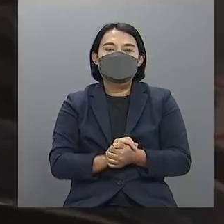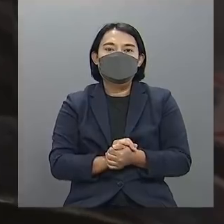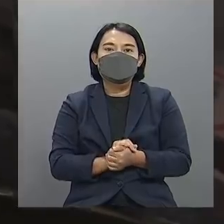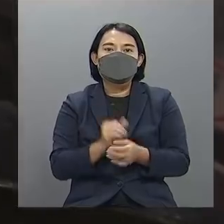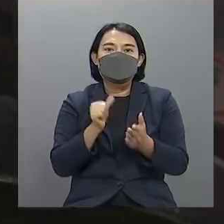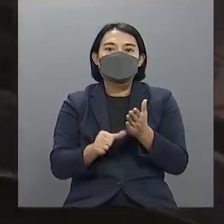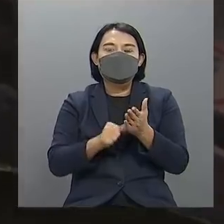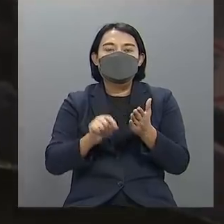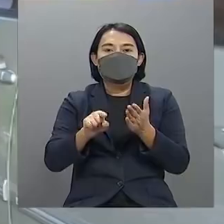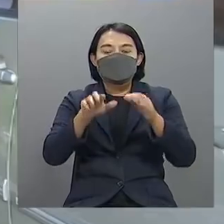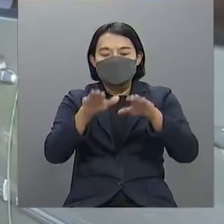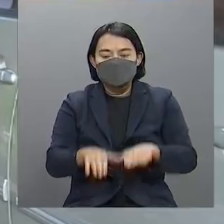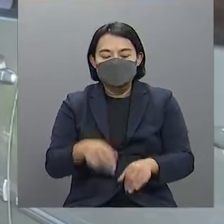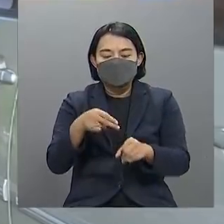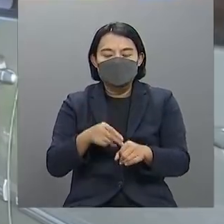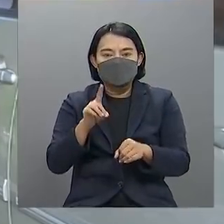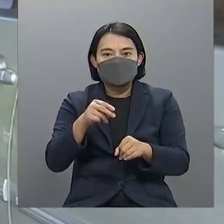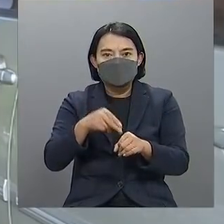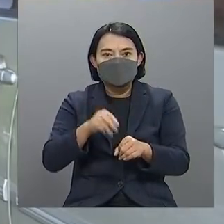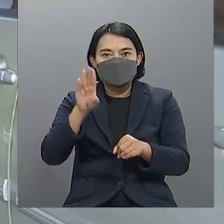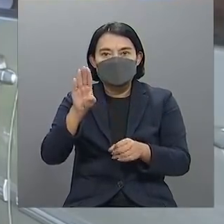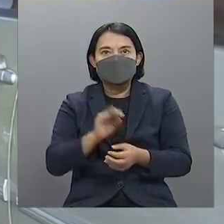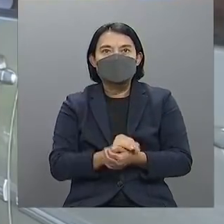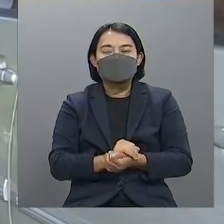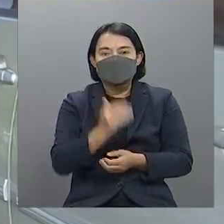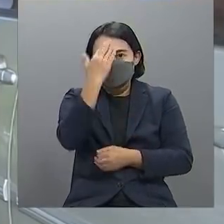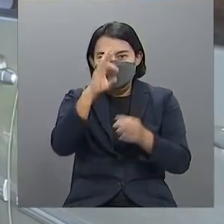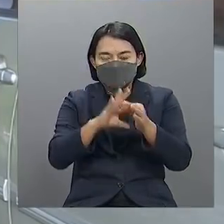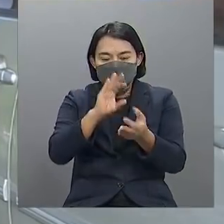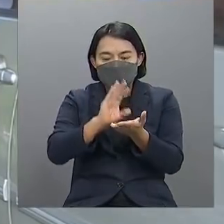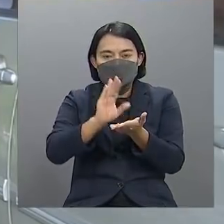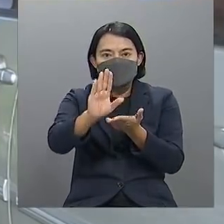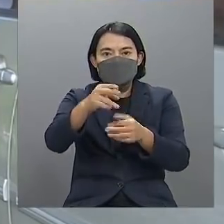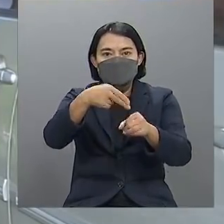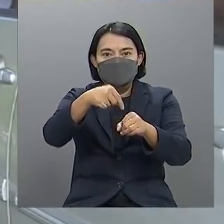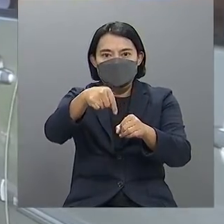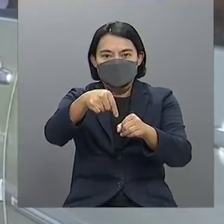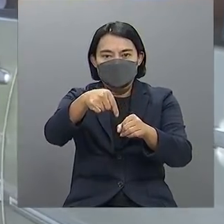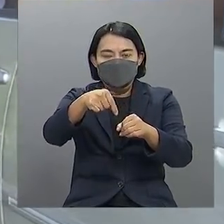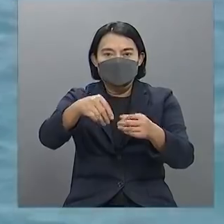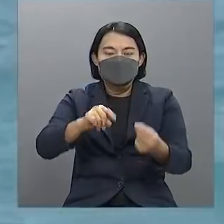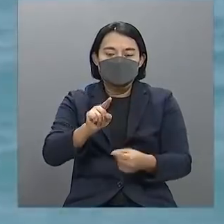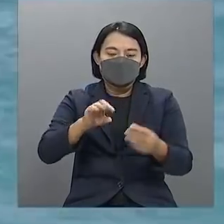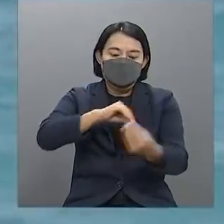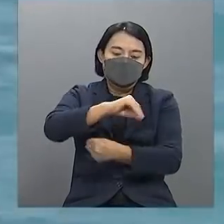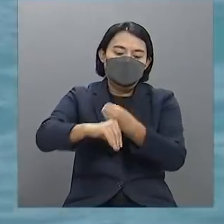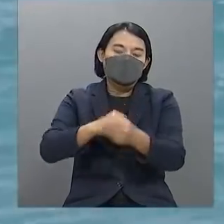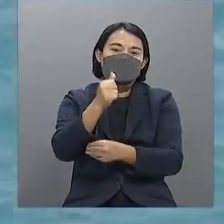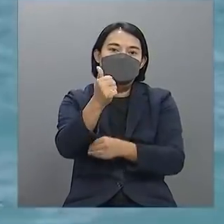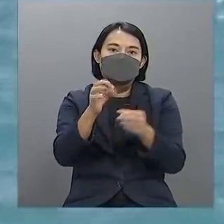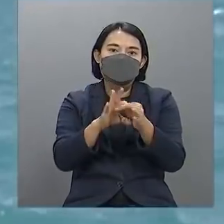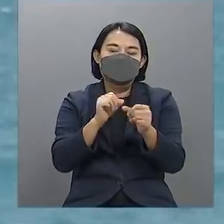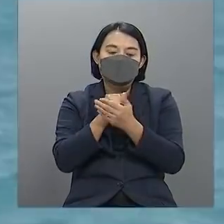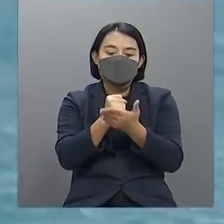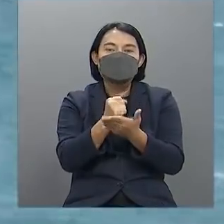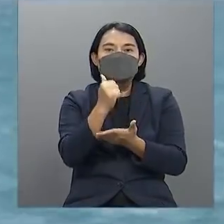ำมันดีเซลและเบนซินค่ะเนื่องจากมองว่ากองทุนน้ำมันยังมีสภาพคล่องเพียงพอที่จะตรึงราคาได้จนถึง